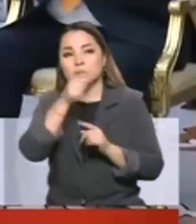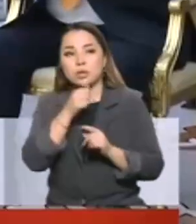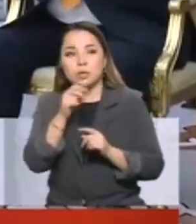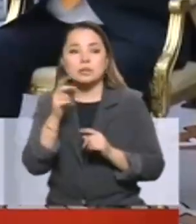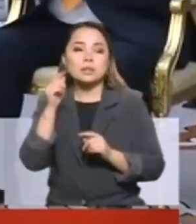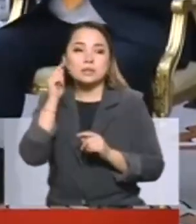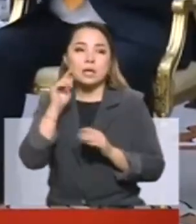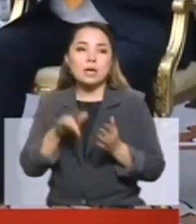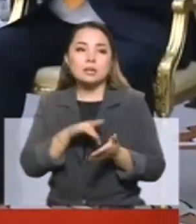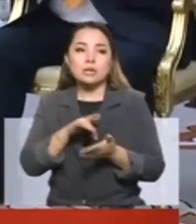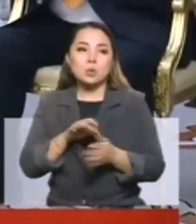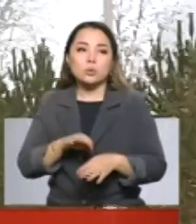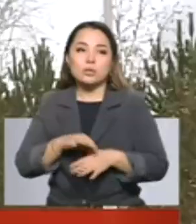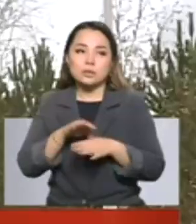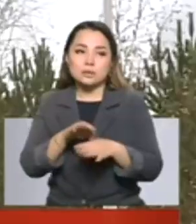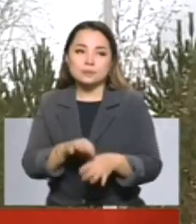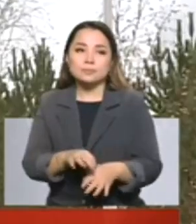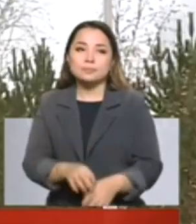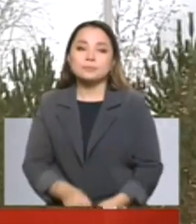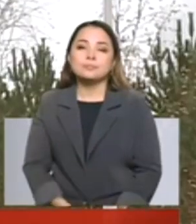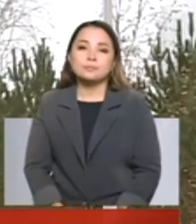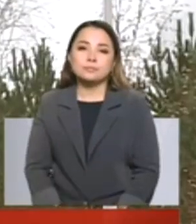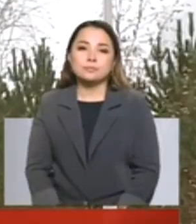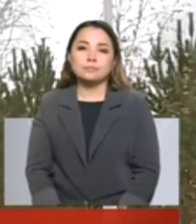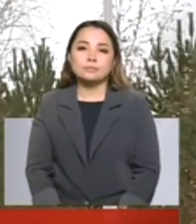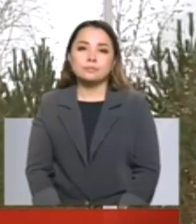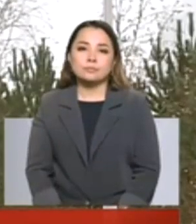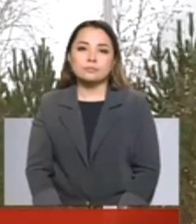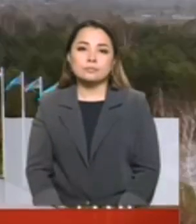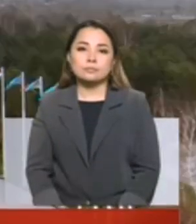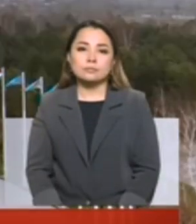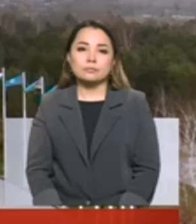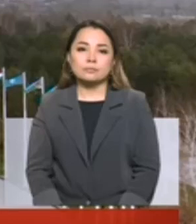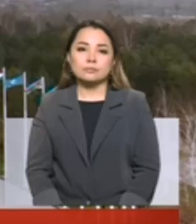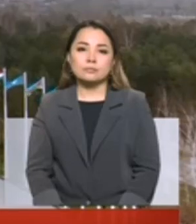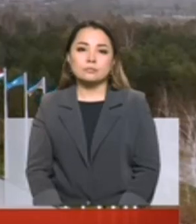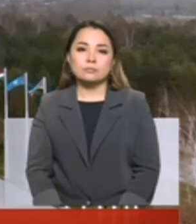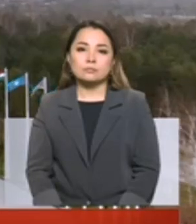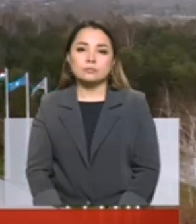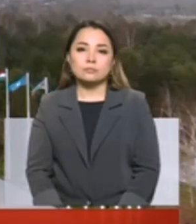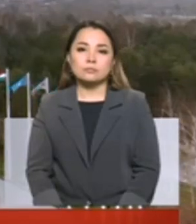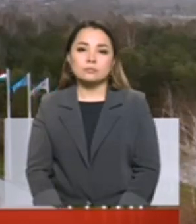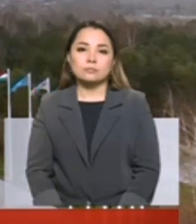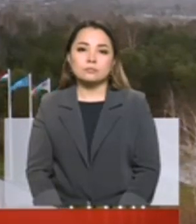Қырғызстанда өтпек. Досжан Маратұлы, Аршын Ахмет, Президент Телерадио кешенінің көмегімен.